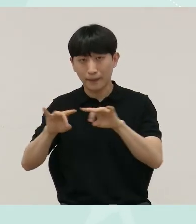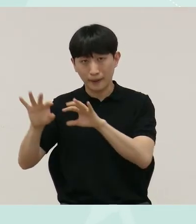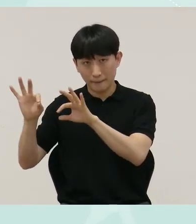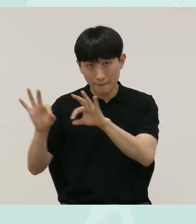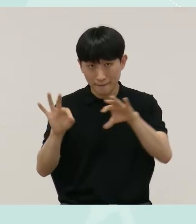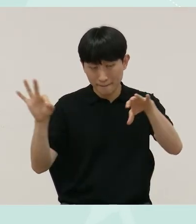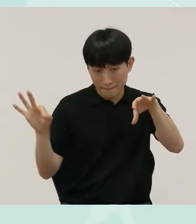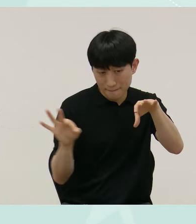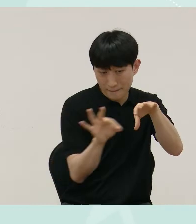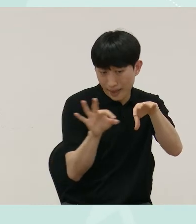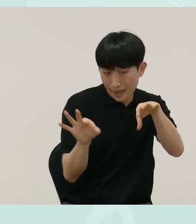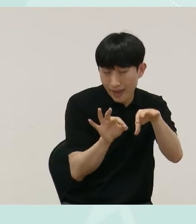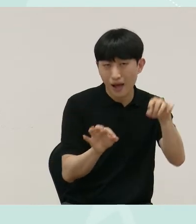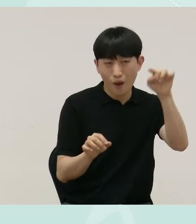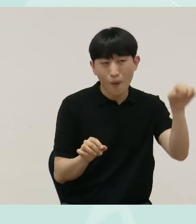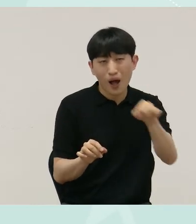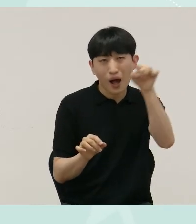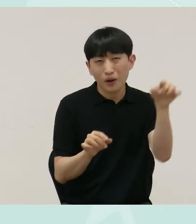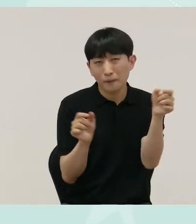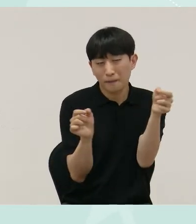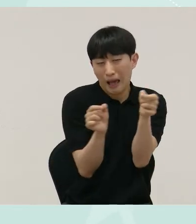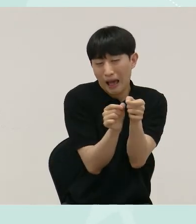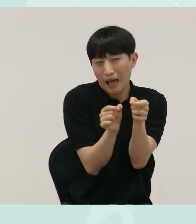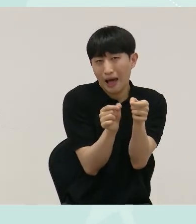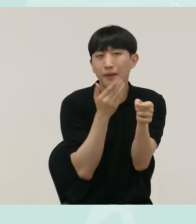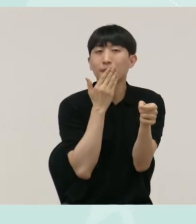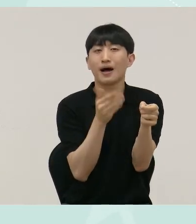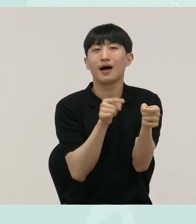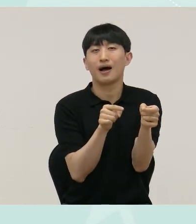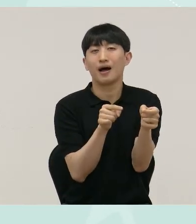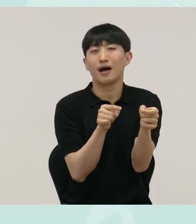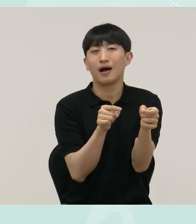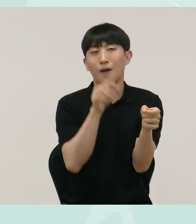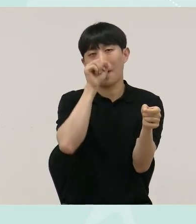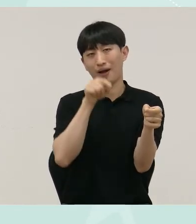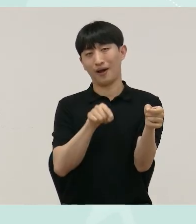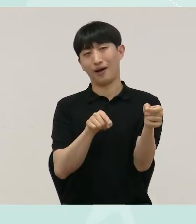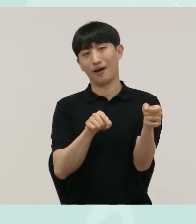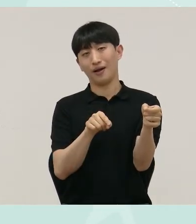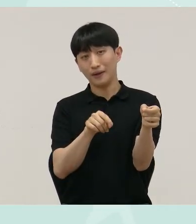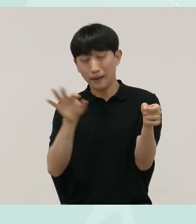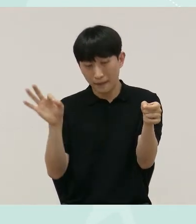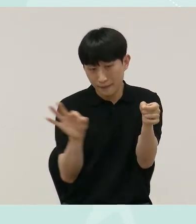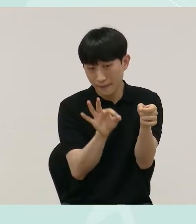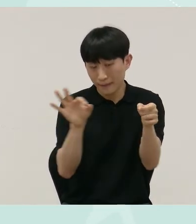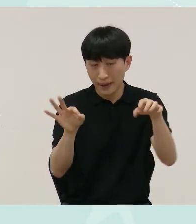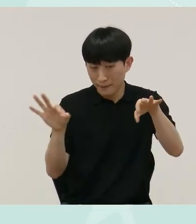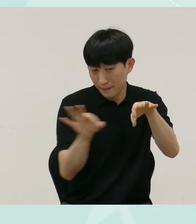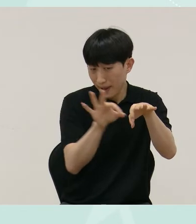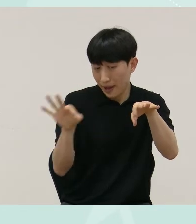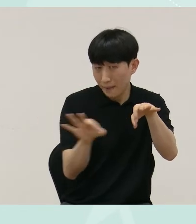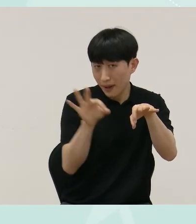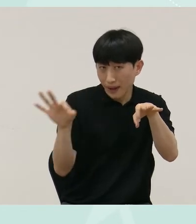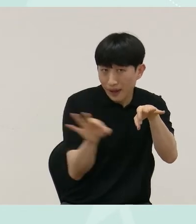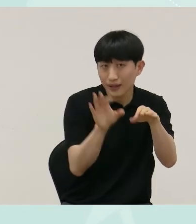보다 가깝게 근접시킬 수 있다는 장점이 첫 번째가 있고요. 두 번째는 이렇게 전극 삽입 과정에서 발생하는 외부의